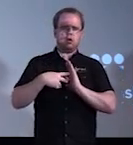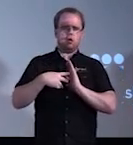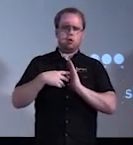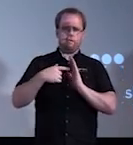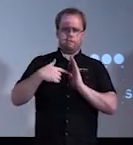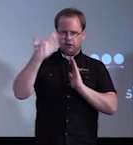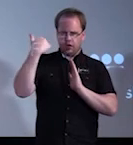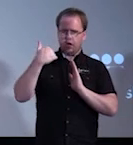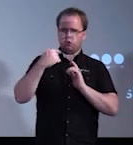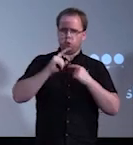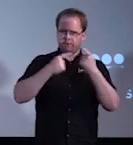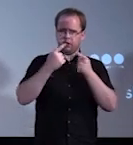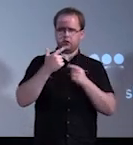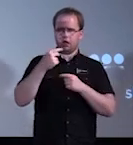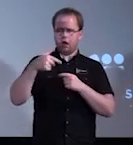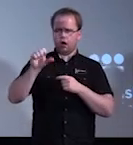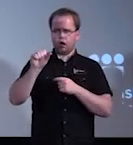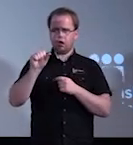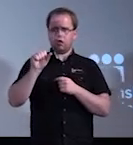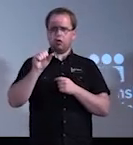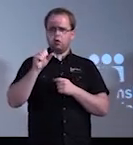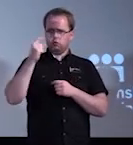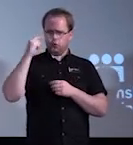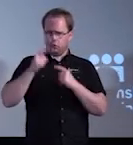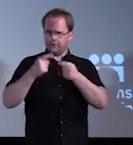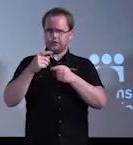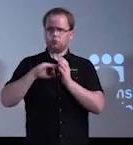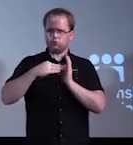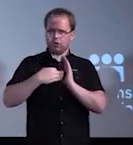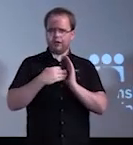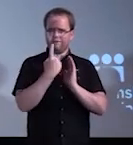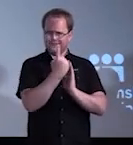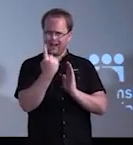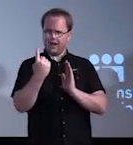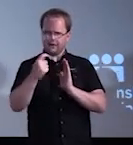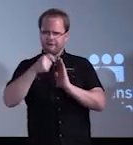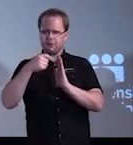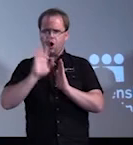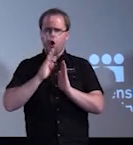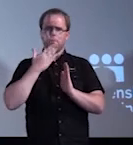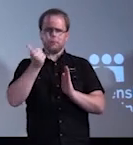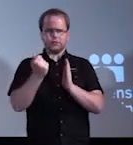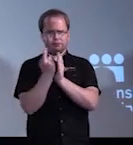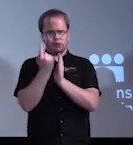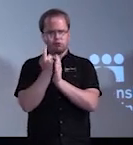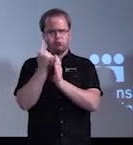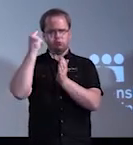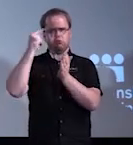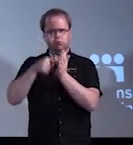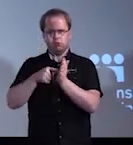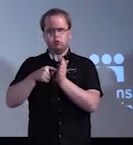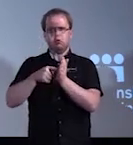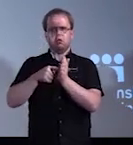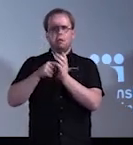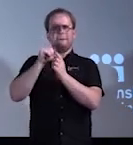utveckla talanger och utveckla projekt och säkerställa att varje film har de bästa förutsättningarna för att